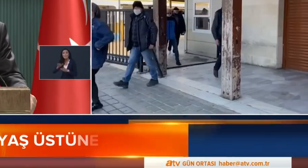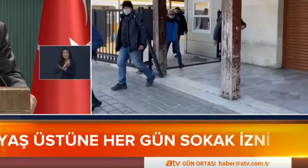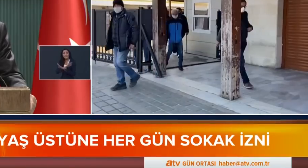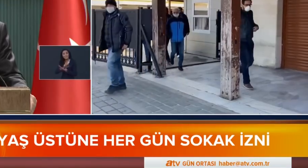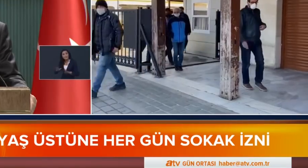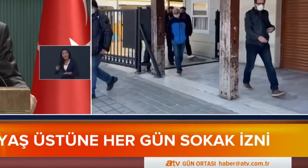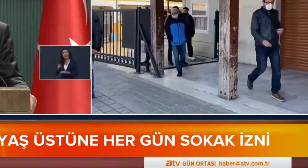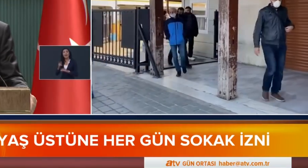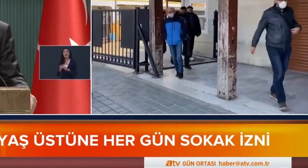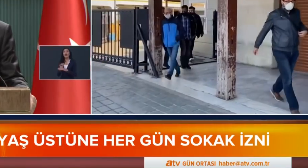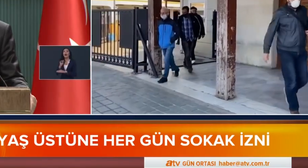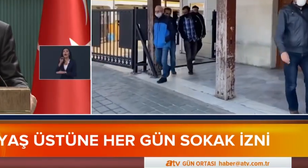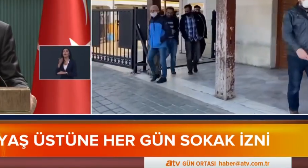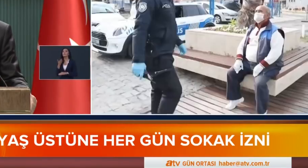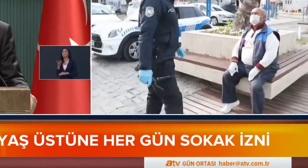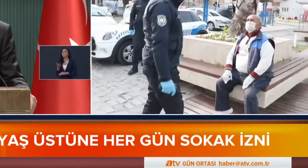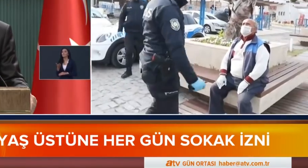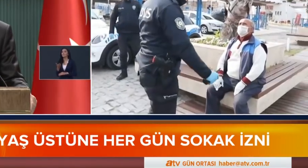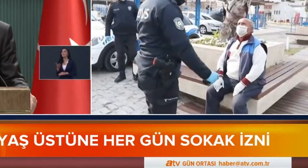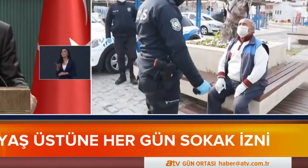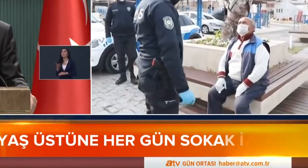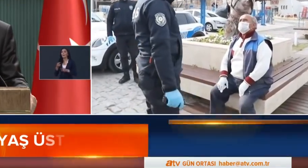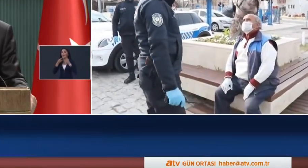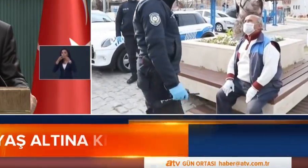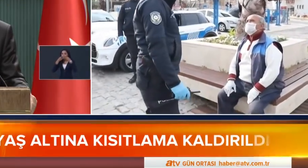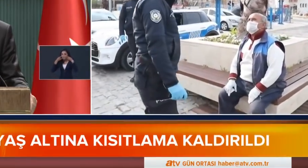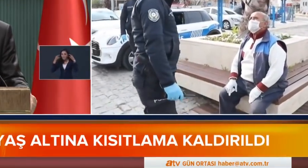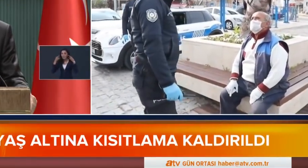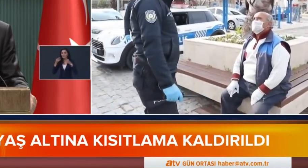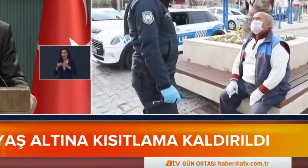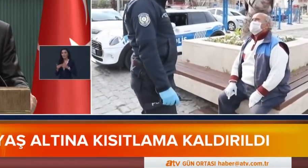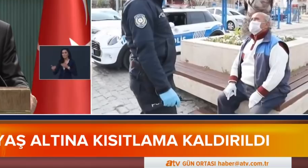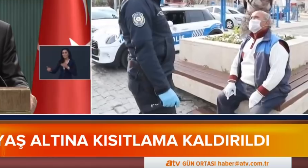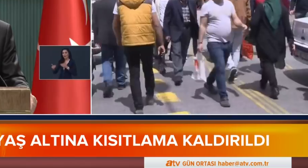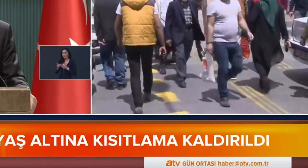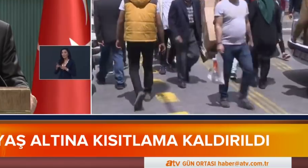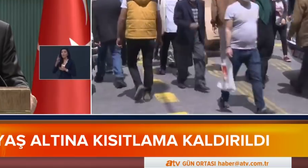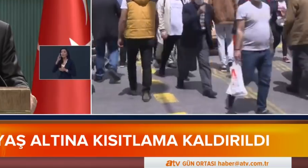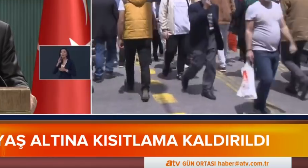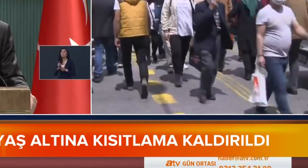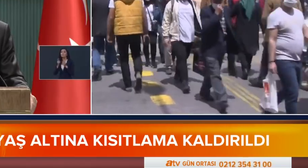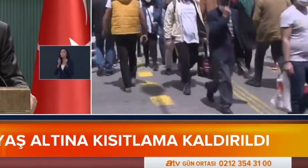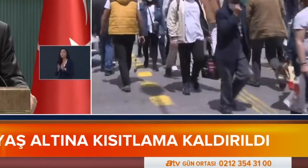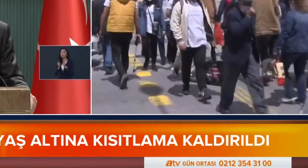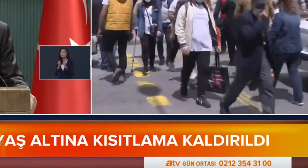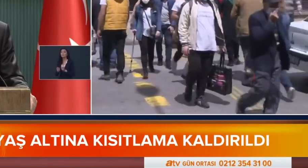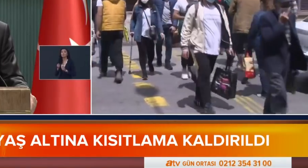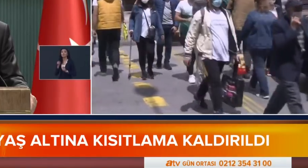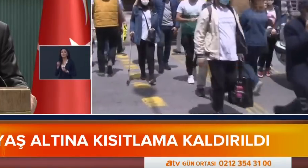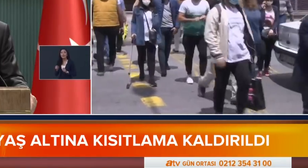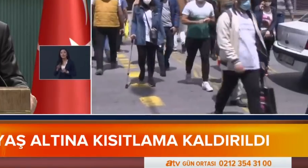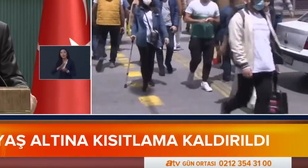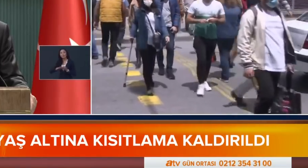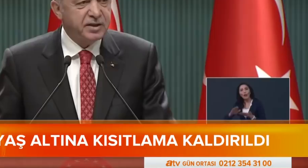kadar hayatımızı maske, mesafe, temizlik ilkeleri